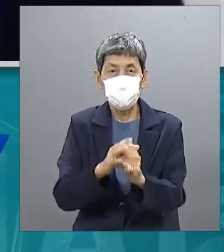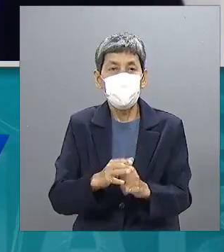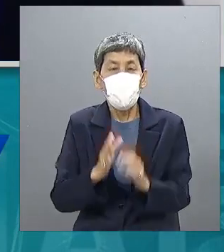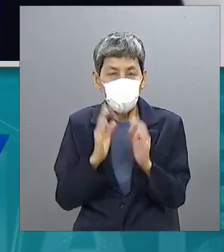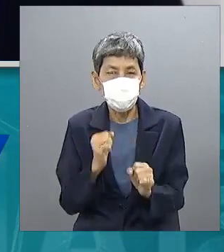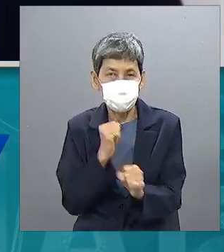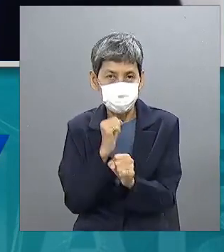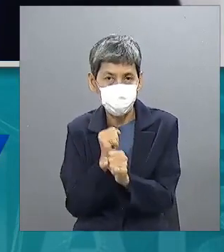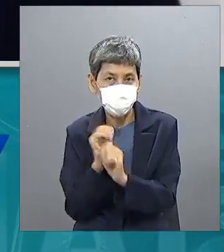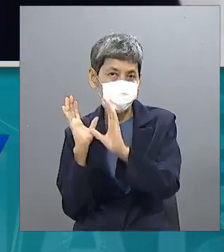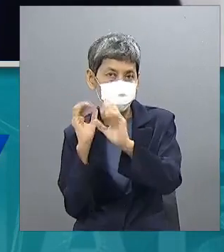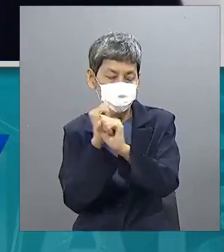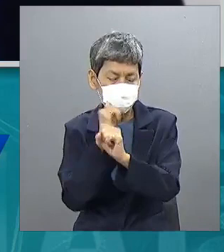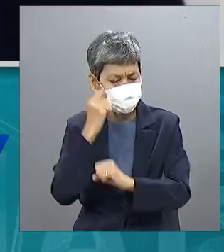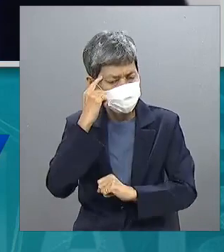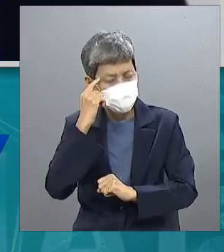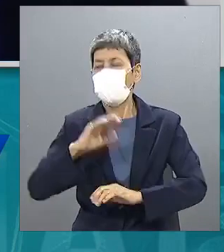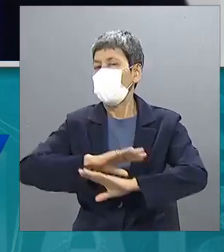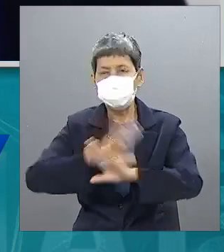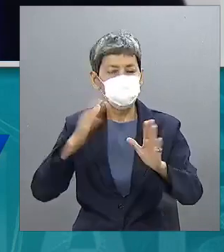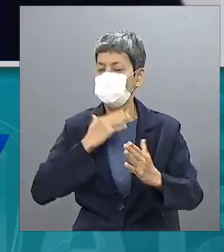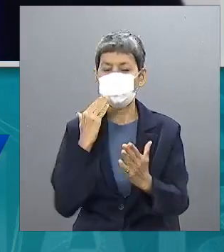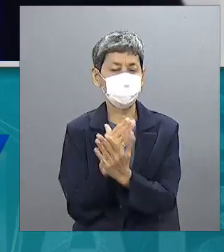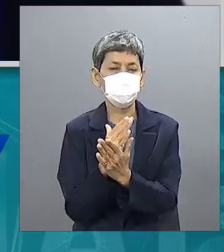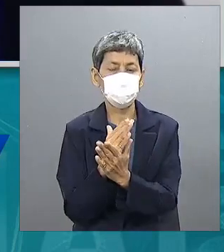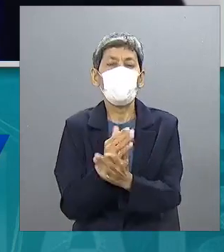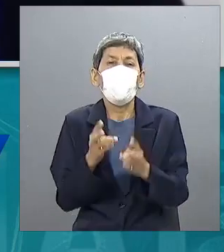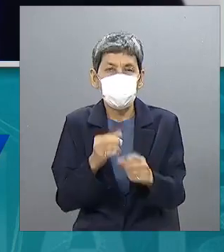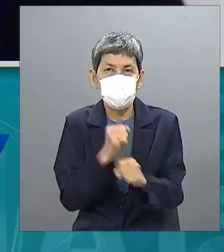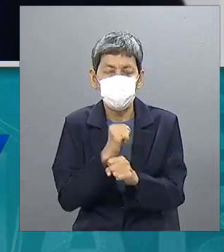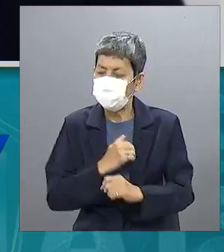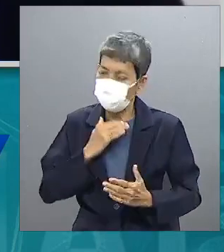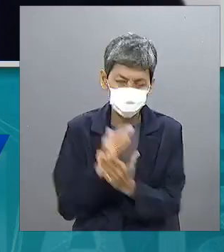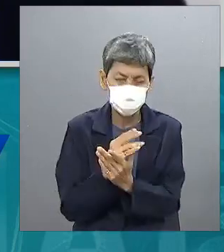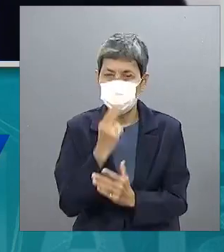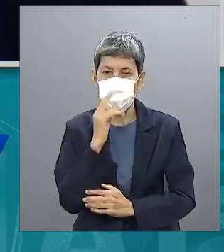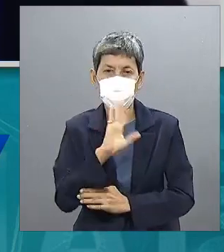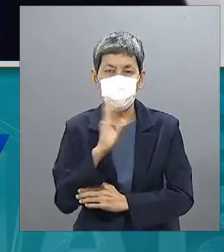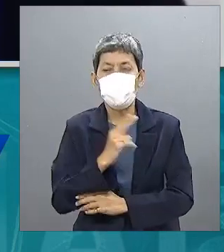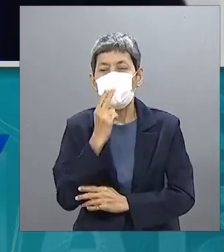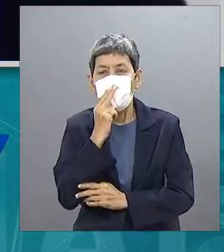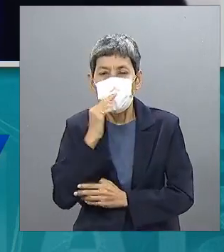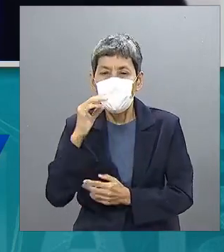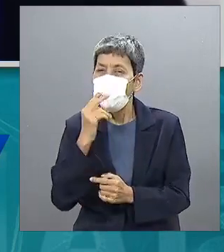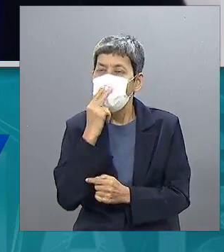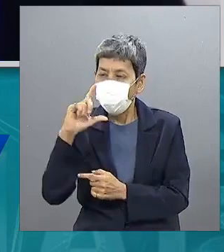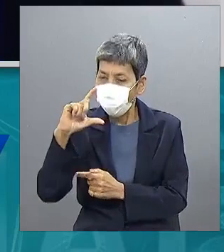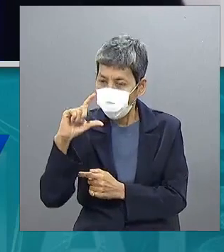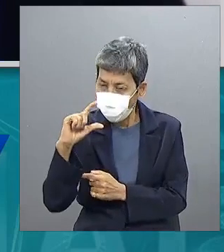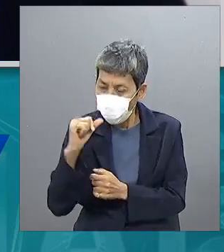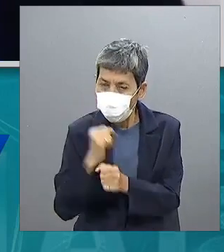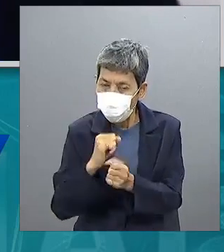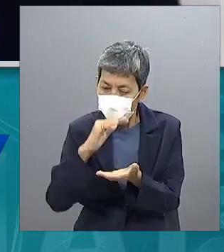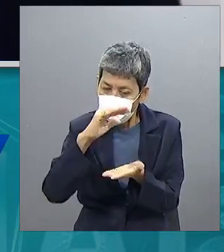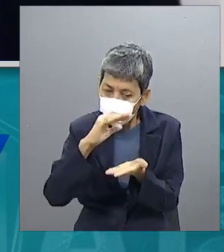เนี่ยนะครับก็ตัดสินใจเลิกบุหรี่ครับก็จะใช้วิธีในการหยุดเลยนะครับเรือจะสูบน้อยลงนะครับเพื่อให้เขาเรียกว่าเป็น